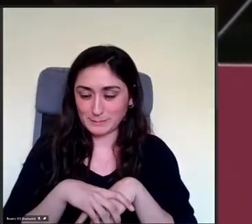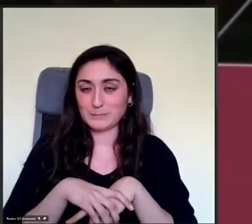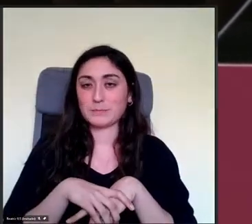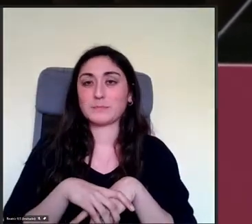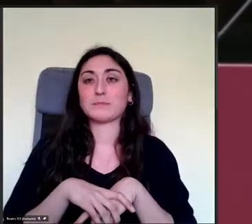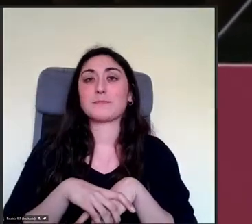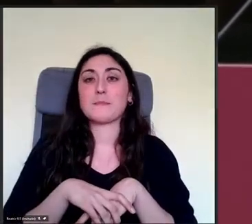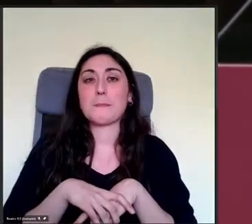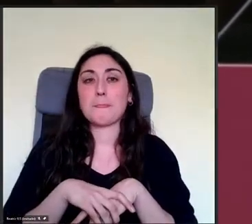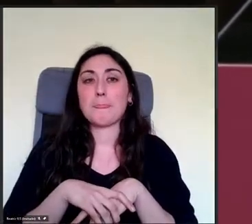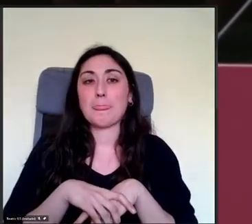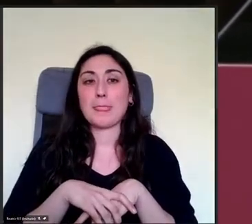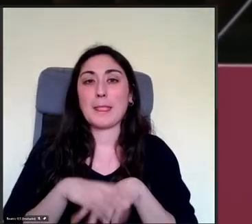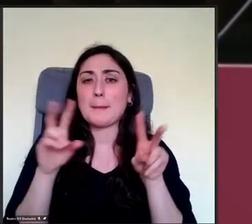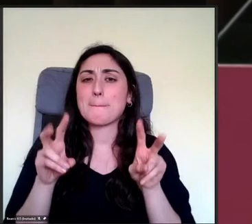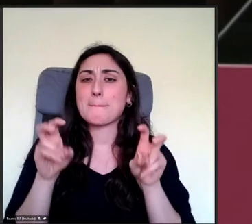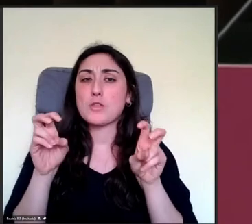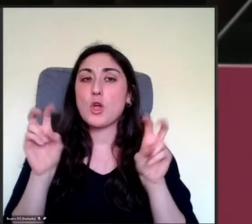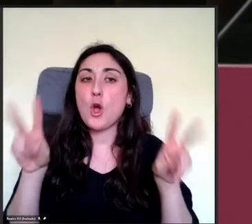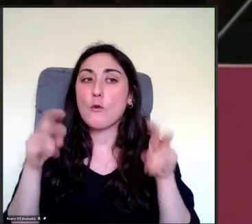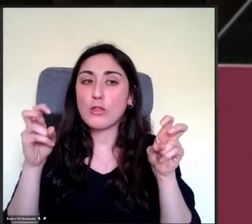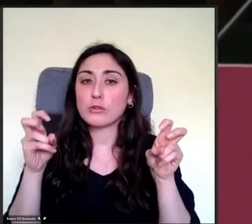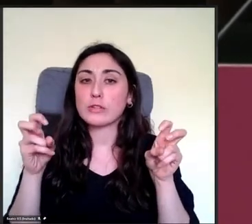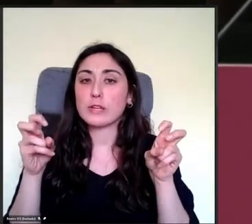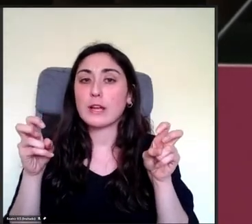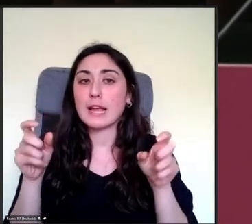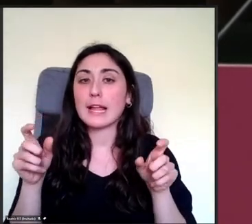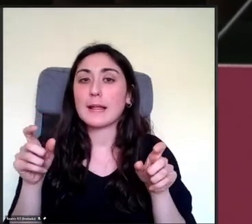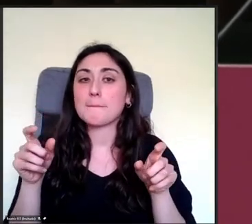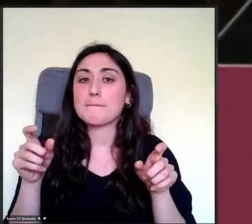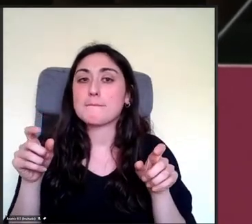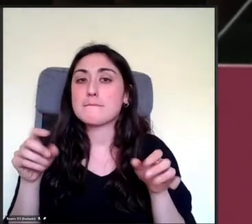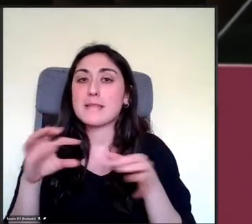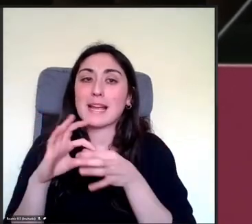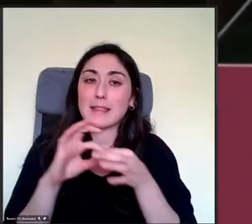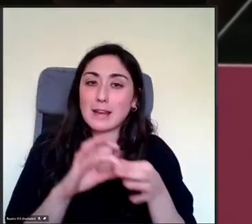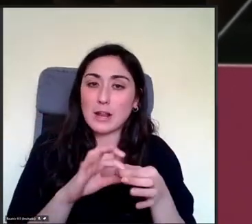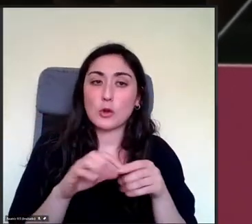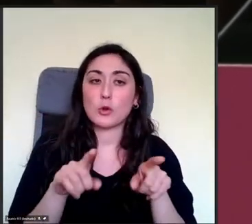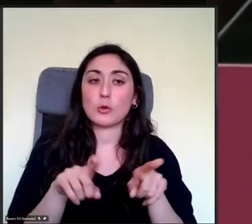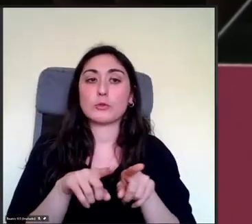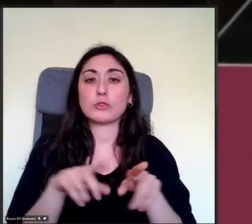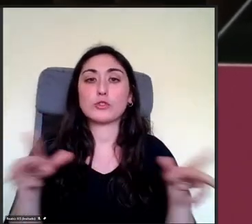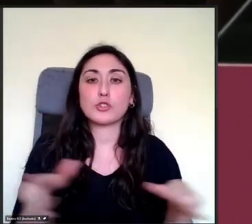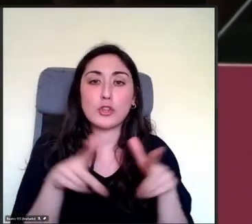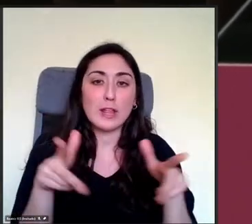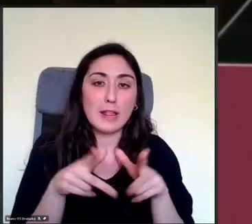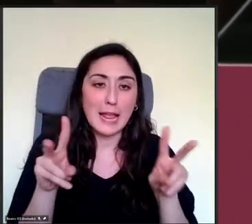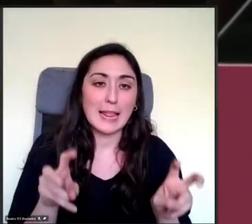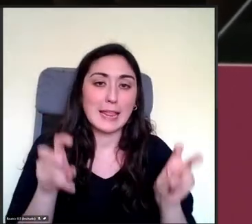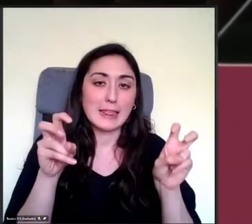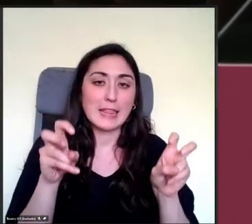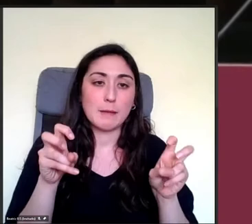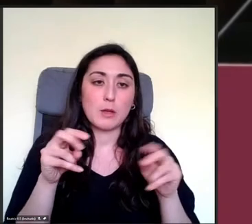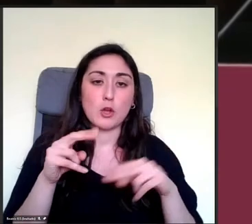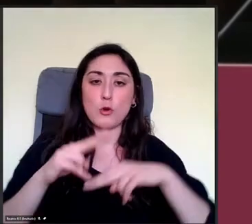és la construcció social de les masculinitats